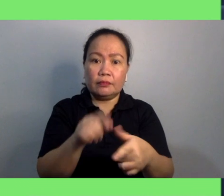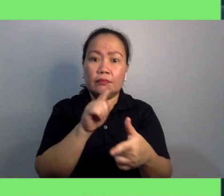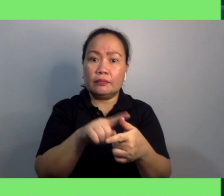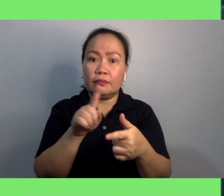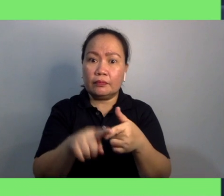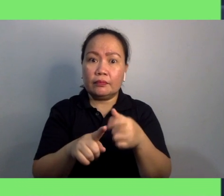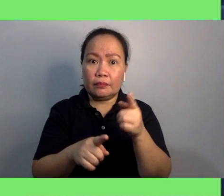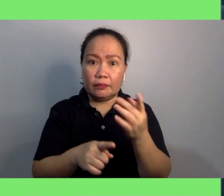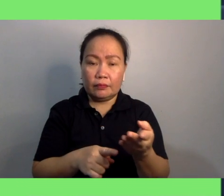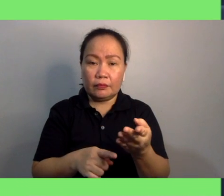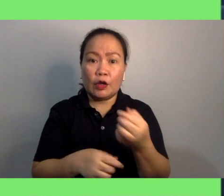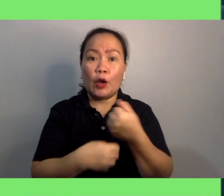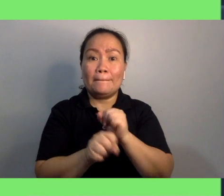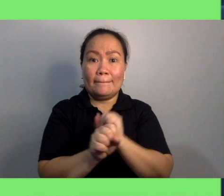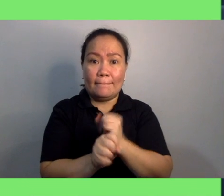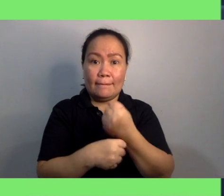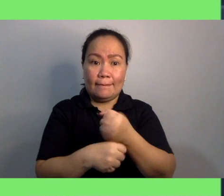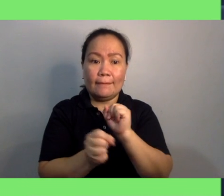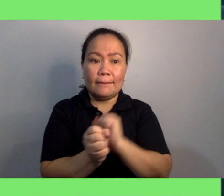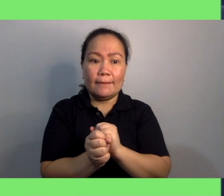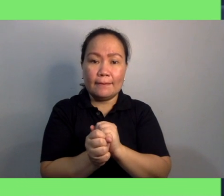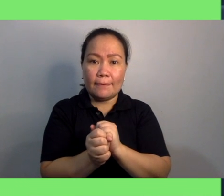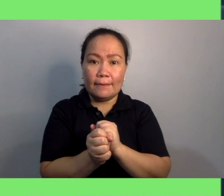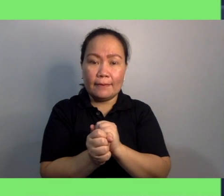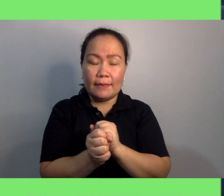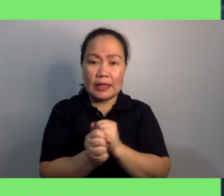ang mag-form ng angle or kayo ang